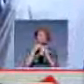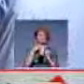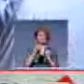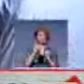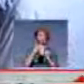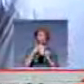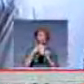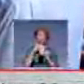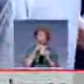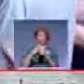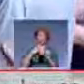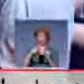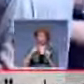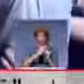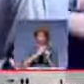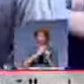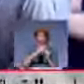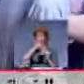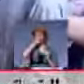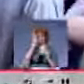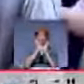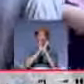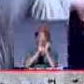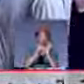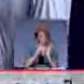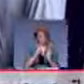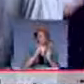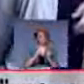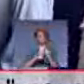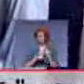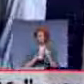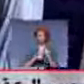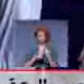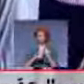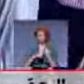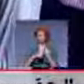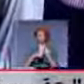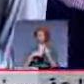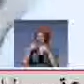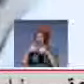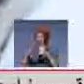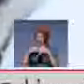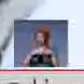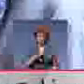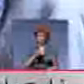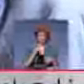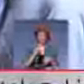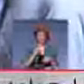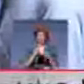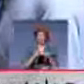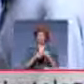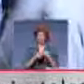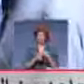حاجه؟ هي مجرد خيالات. خيالات بس. الخيال ده يعني حاجه بتعدي من جنبك؟ اه. مش نفس؟